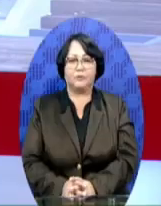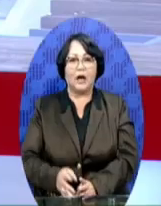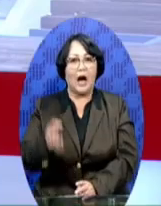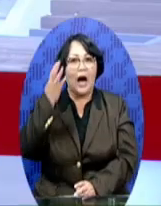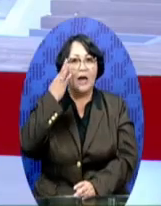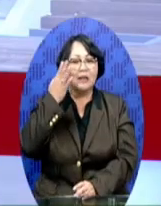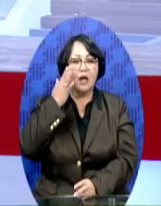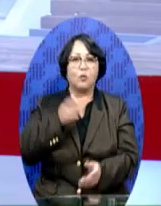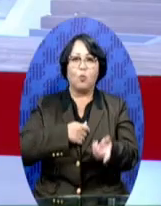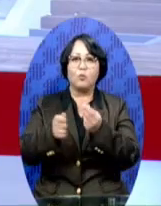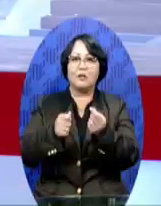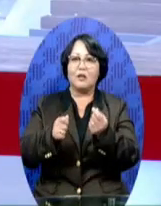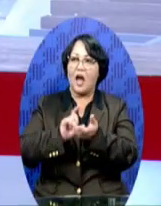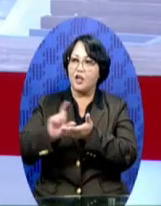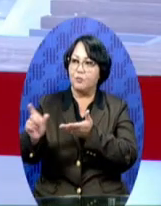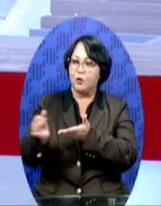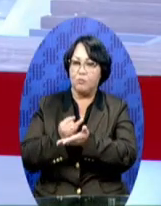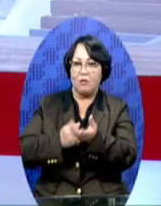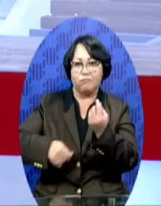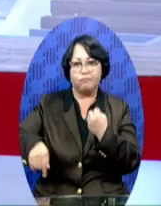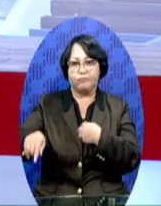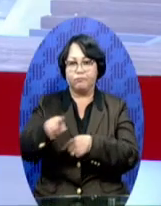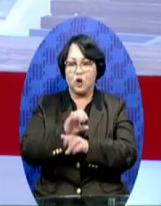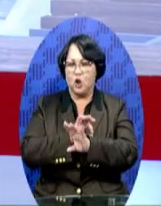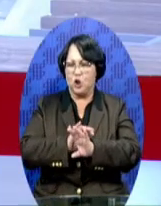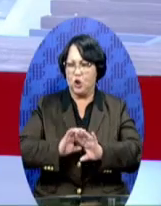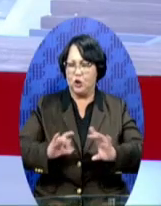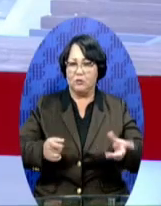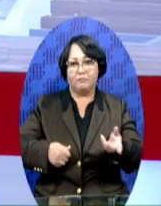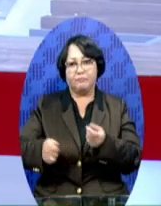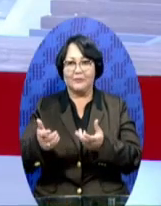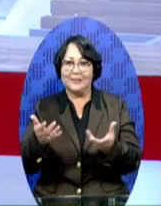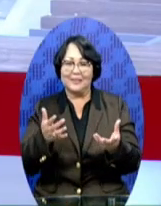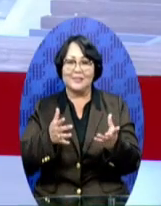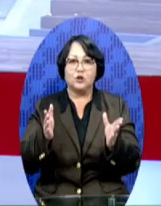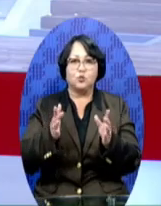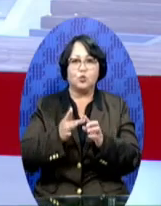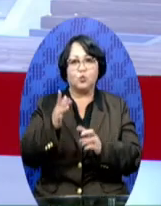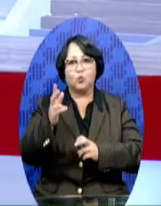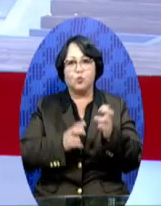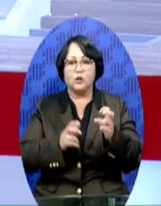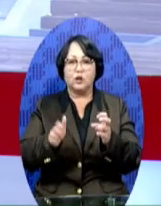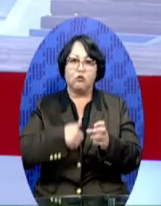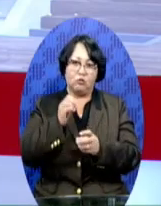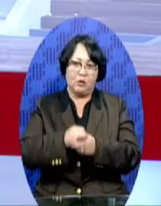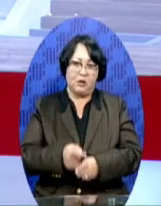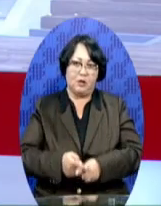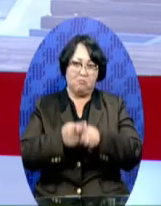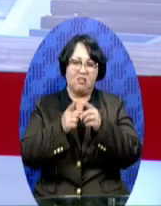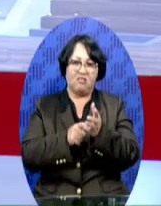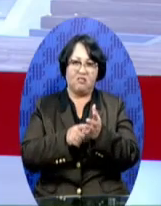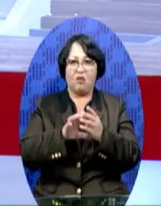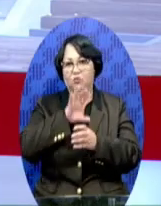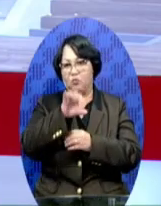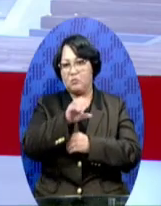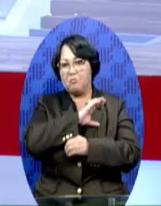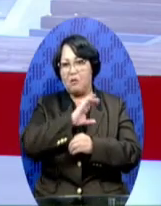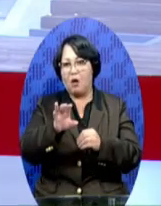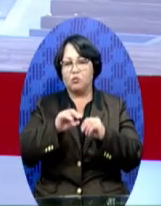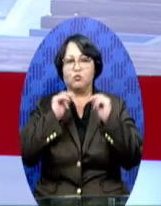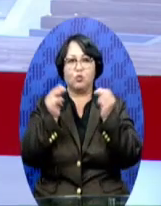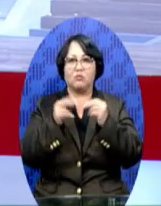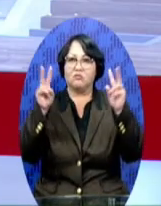Адаа худалдааны бараа эргэлтийг төрөлжүүлэхин тулд жижиг дунд үйлдвэрлэлийн оролцоог нэмэгдүүлэх талаар энэхүү олон улсын байгууллагууд манайд чуулж байгаа